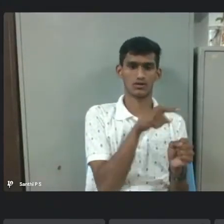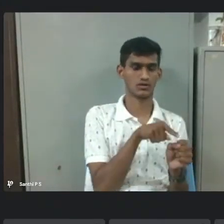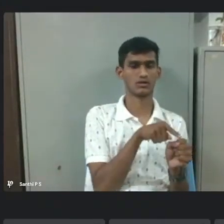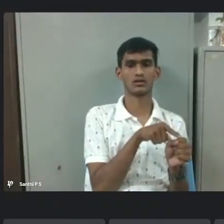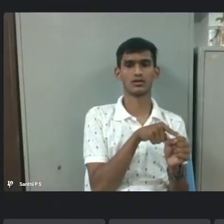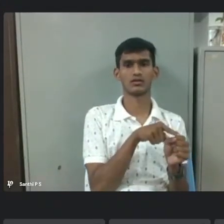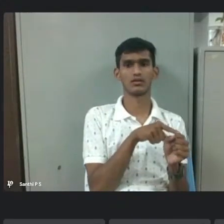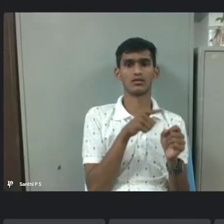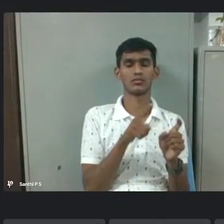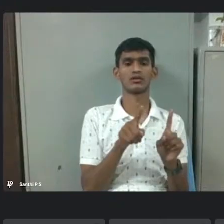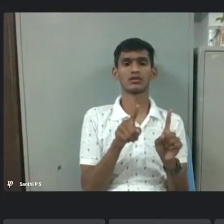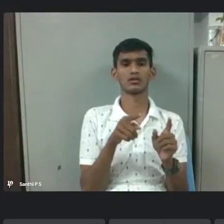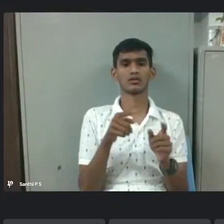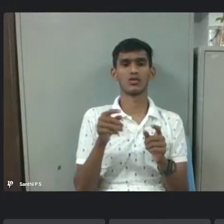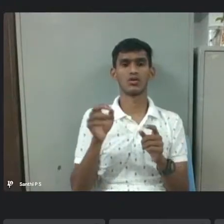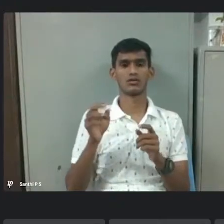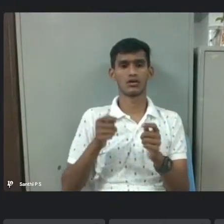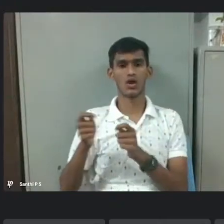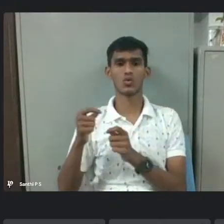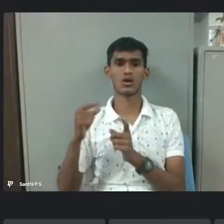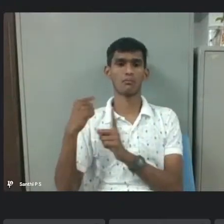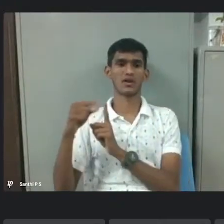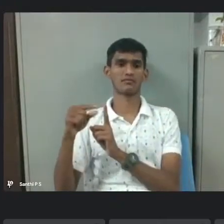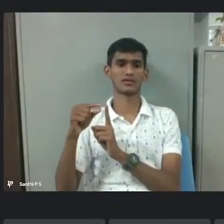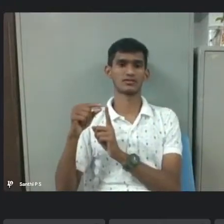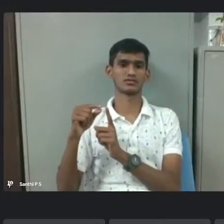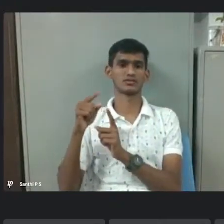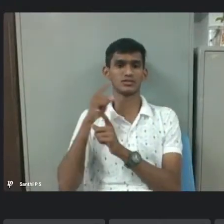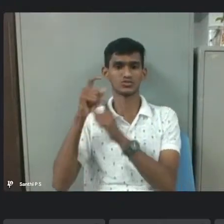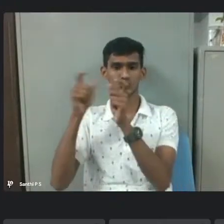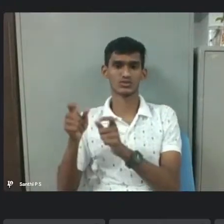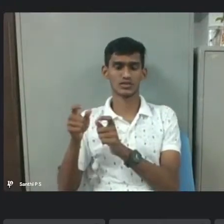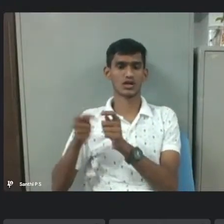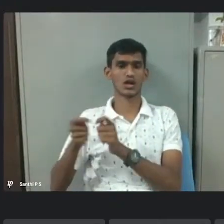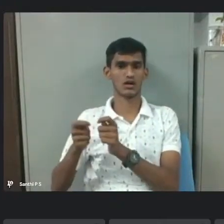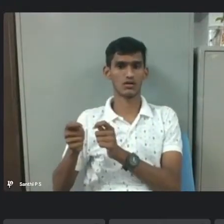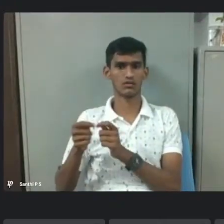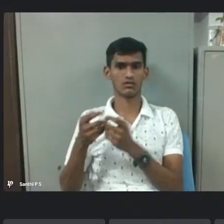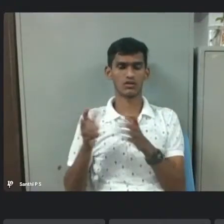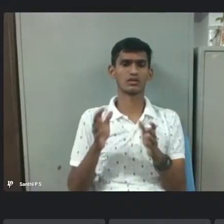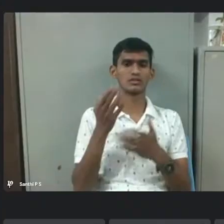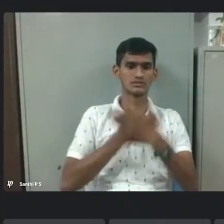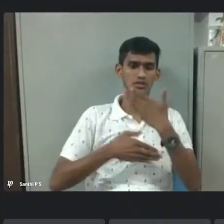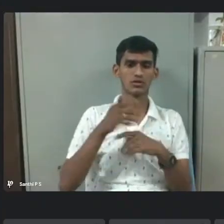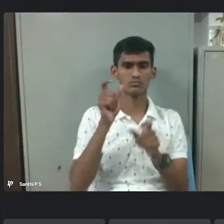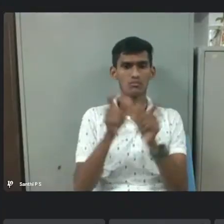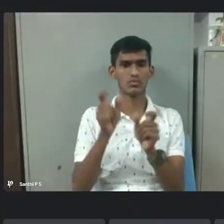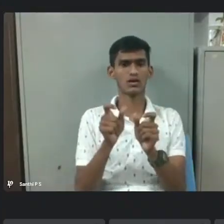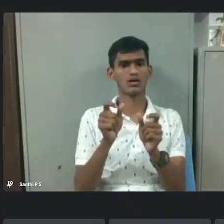ഗവൺമെന്റിന്റെയാണ്, പക്ഷെ നടത്തുന്നത് പ്രൈവറ്റ് സ്ഥാപനങ്ങളാണ്. അവിടെയെല്ലാം ഇങ്ങനെയുള്ള ആൾക്കാർക്ക് അഡ്മിഷൻ ഉണ്ട്. ഈവൻ